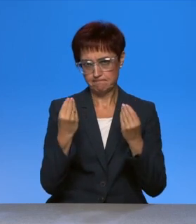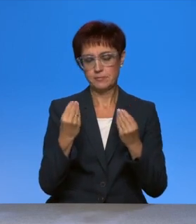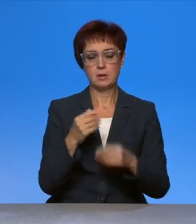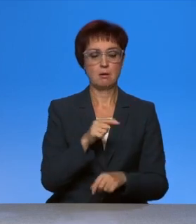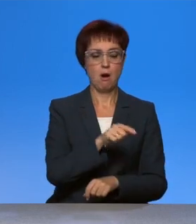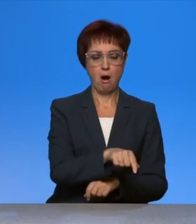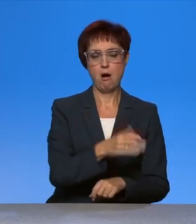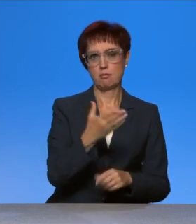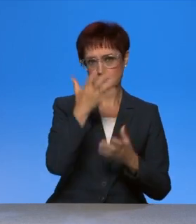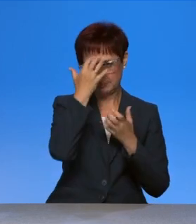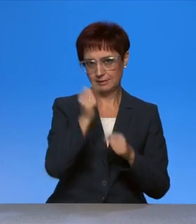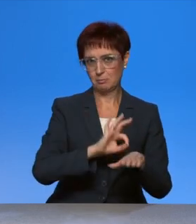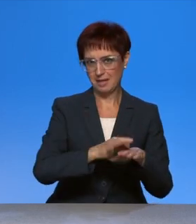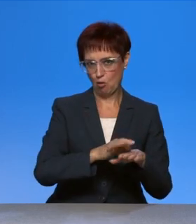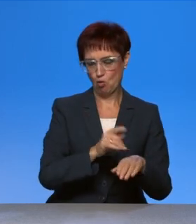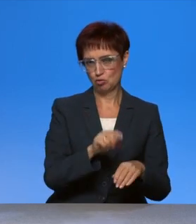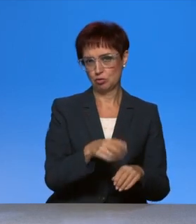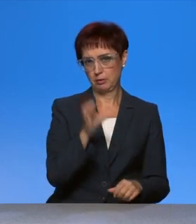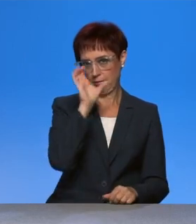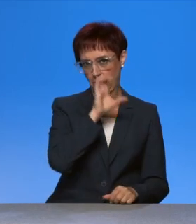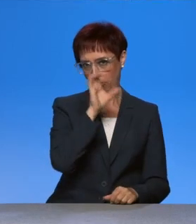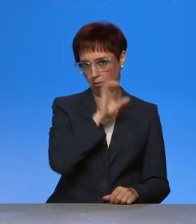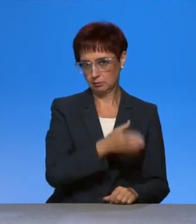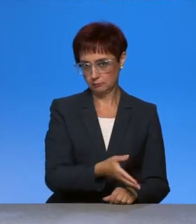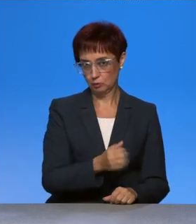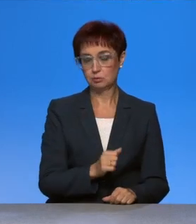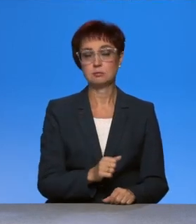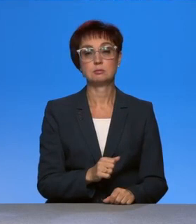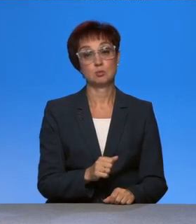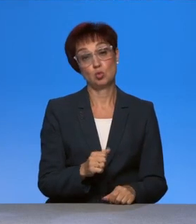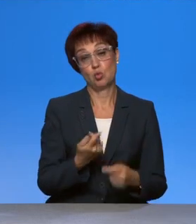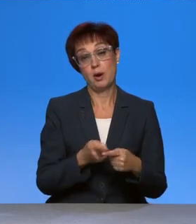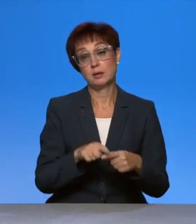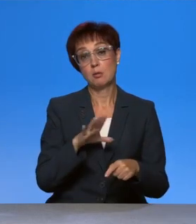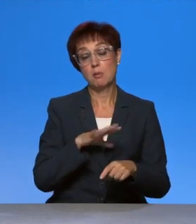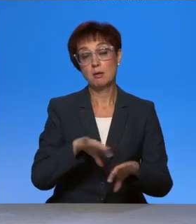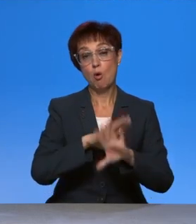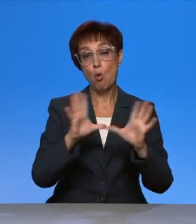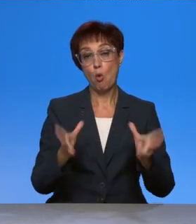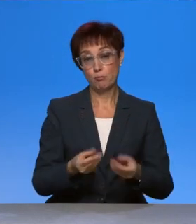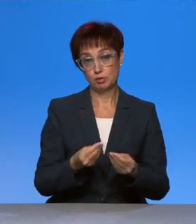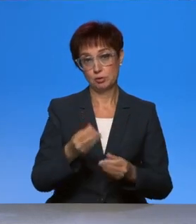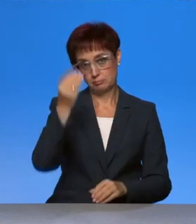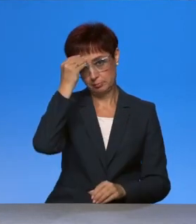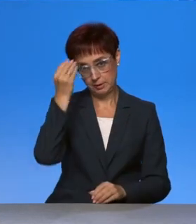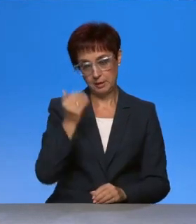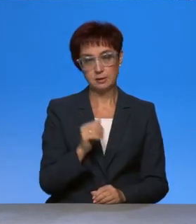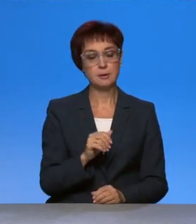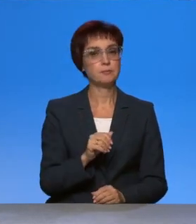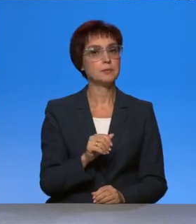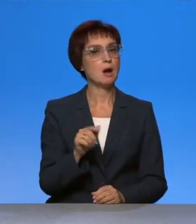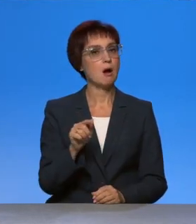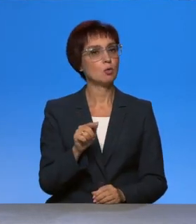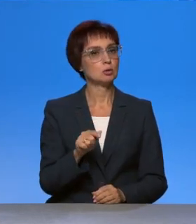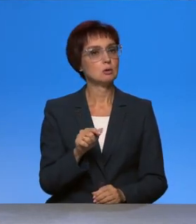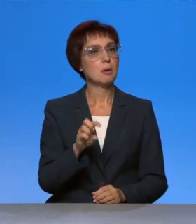просто они вот такие вот, как бы... Общепринятая точка зрения. Да. Вот такая. А правда ли, что Миклух Маклай даже хотел Новую Гвинею от колонизации спасти